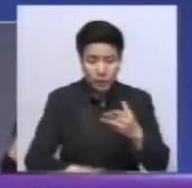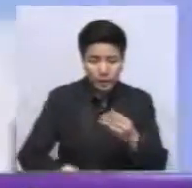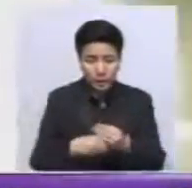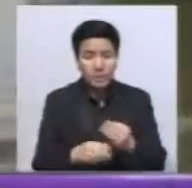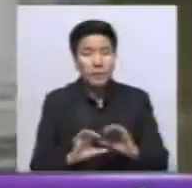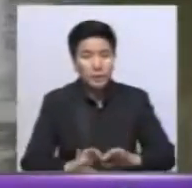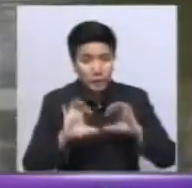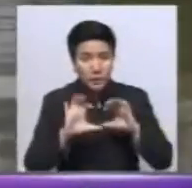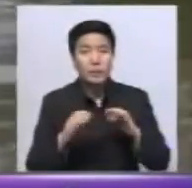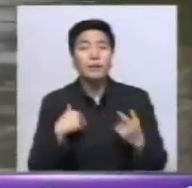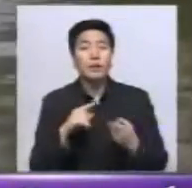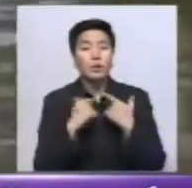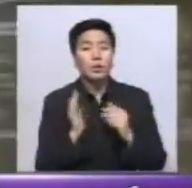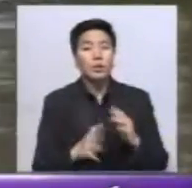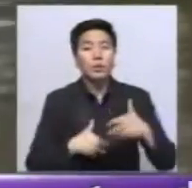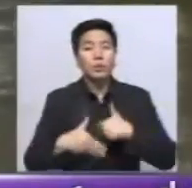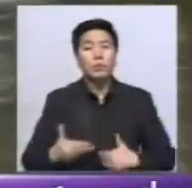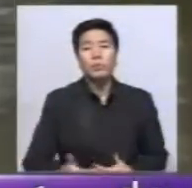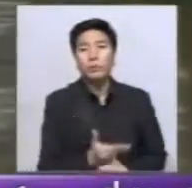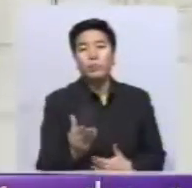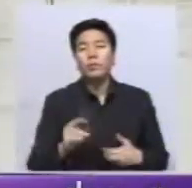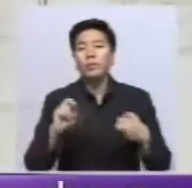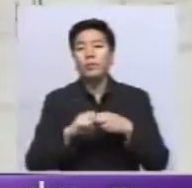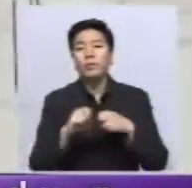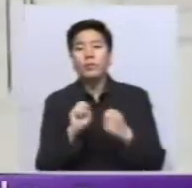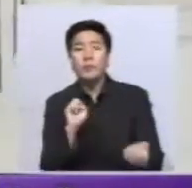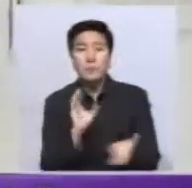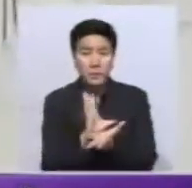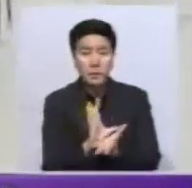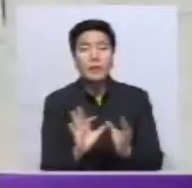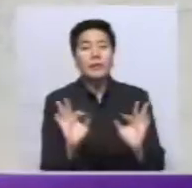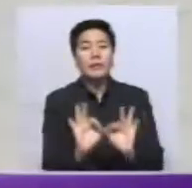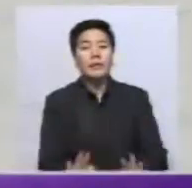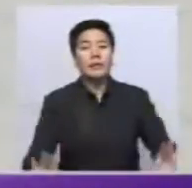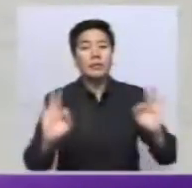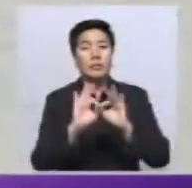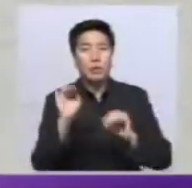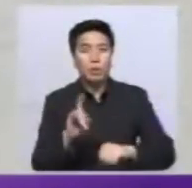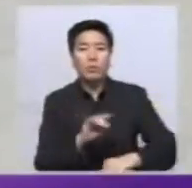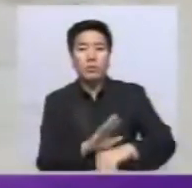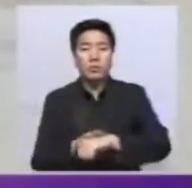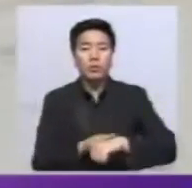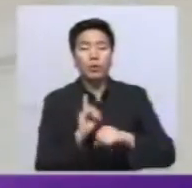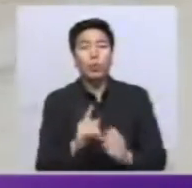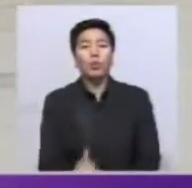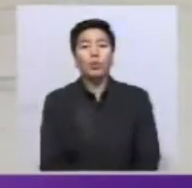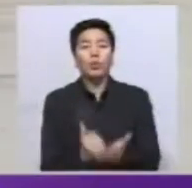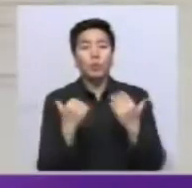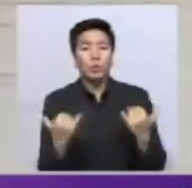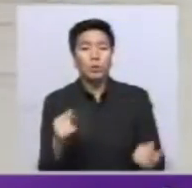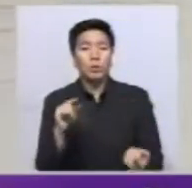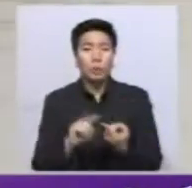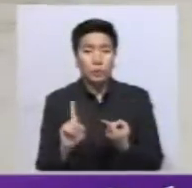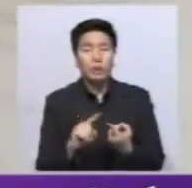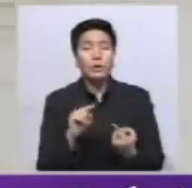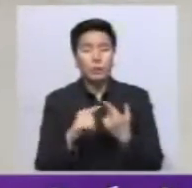ต่าง ๆทุกครั้งที่ประชาชนต้องประสบกับสาธารณภัยสิ่งสำคัญที่ต้องเน้นย้ำและทุกคนต้องช่วยกันโดยเฉพาะในยุค